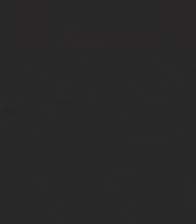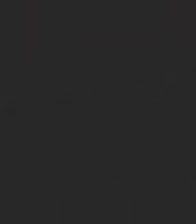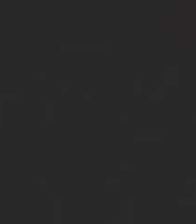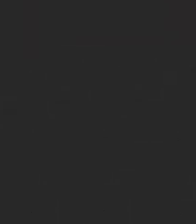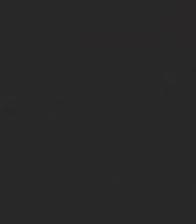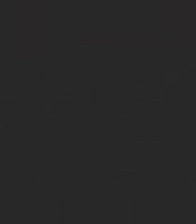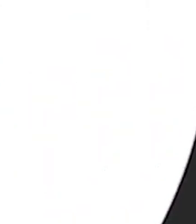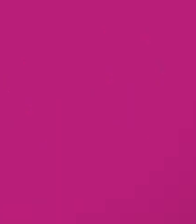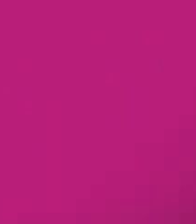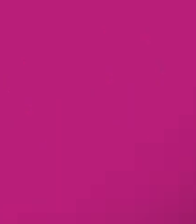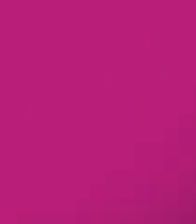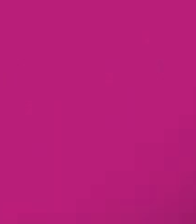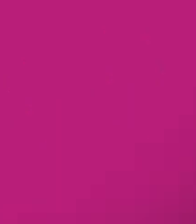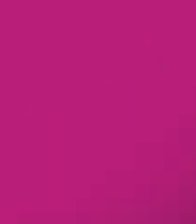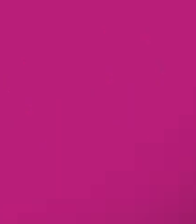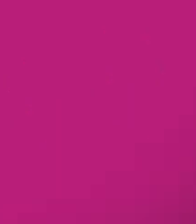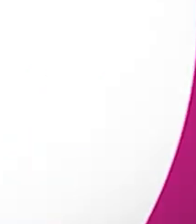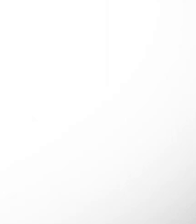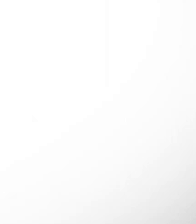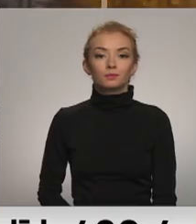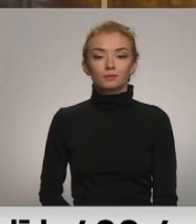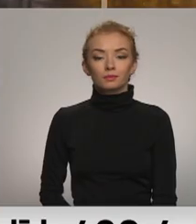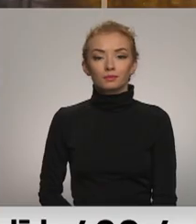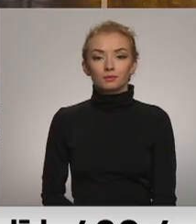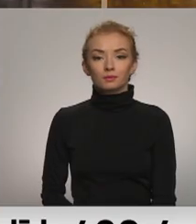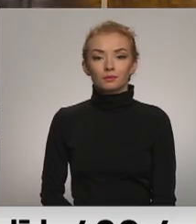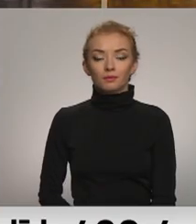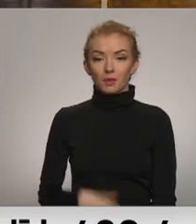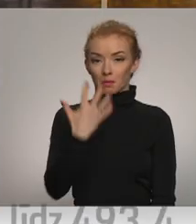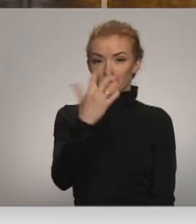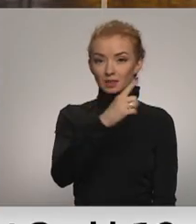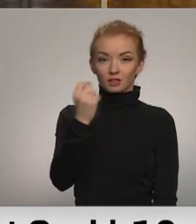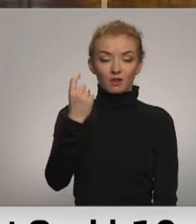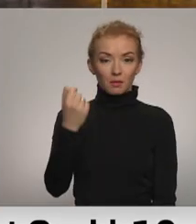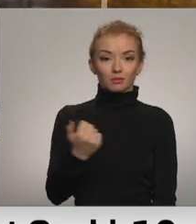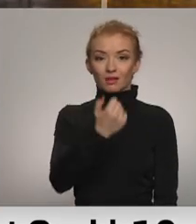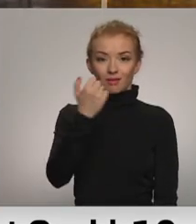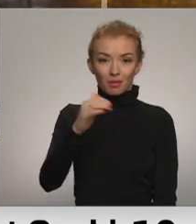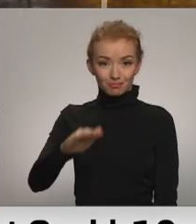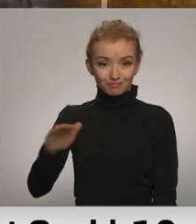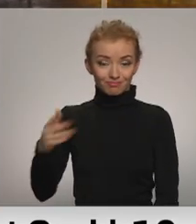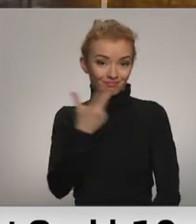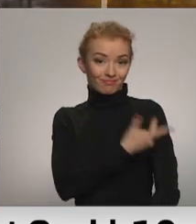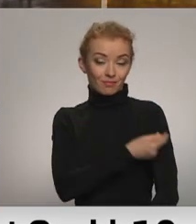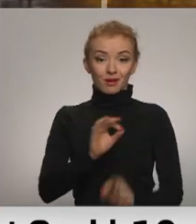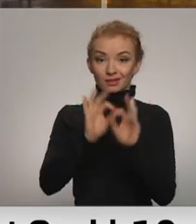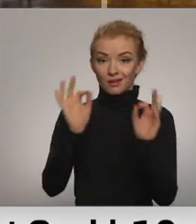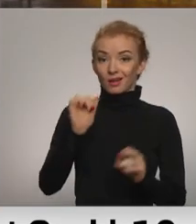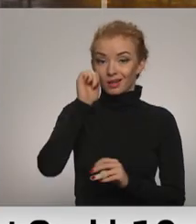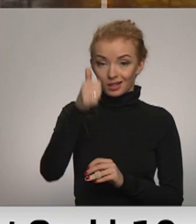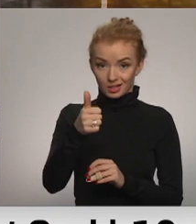Re, viss ēters ir te! Bet 5 līdz 11 gadu vecu bērnu vakcinēšana Latvijā sāks jau